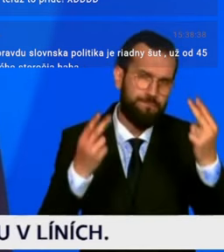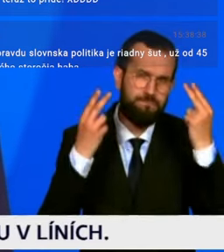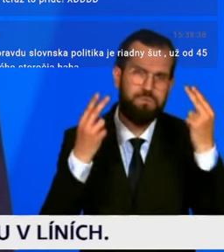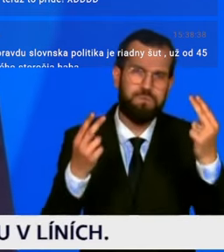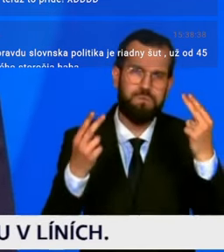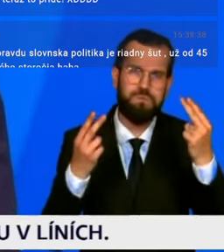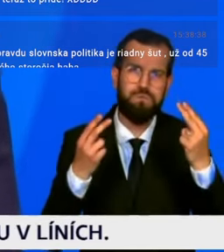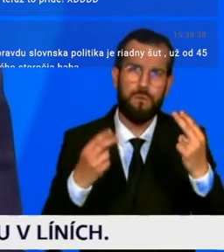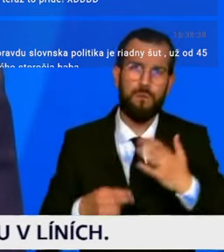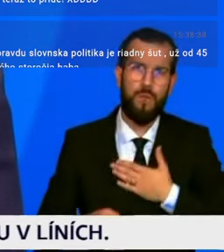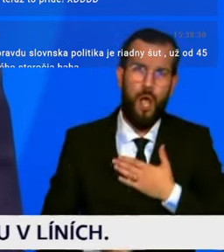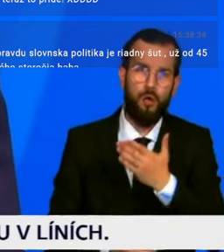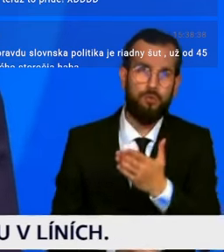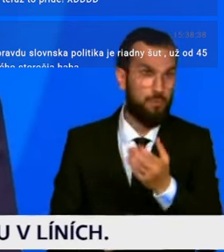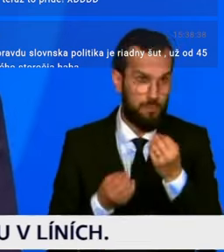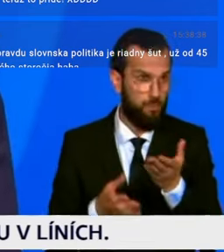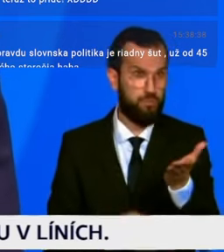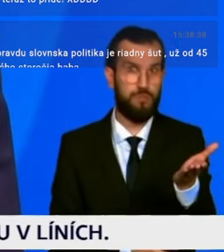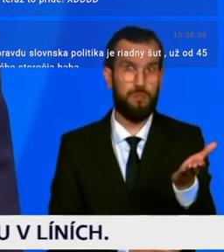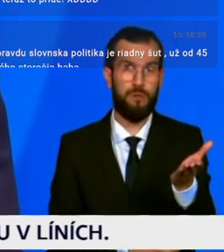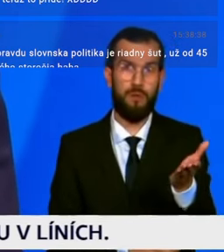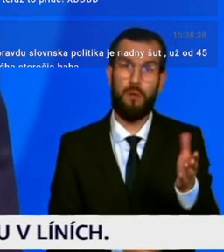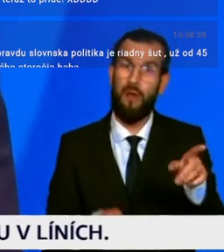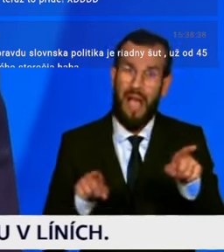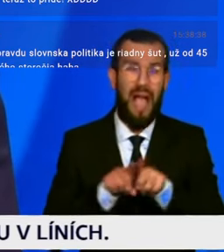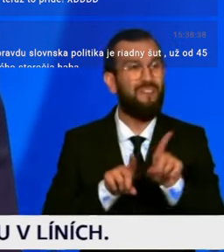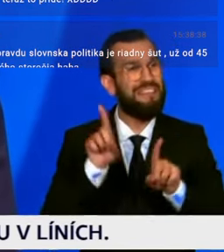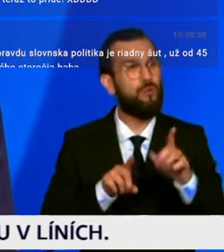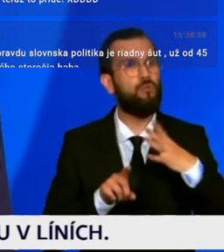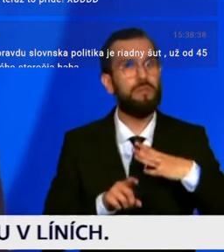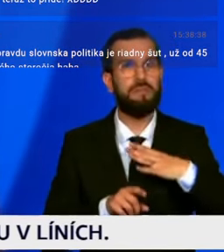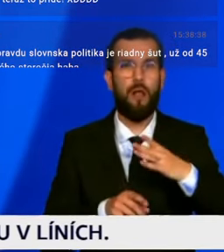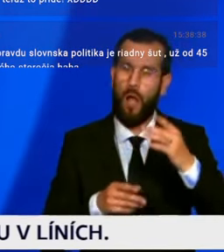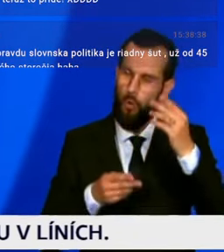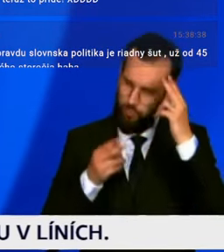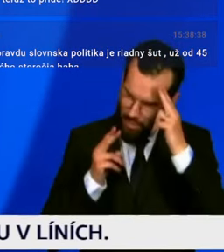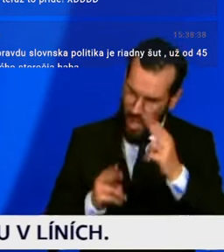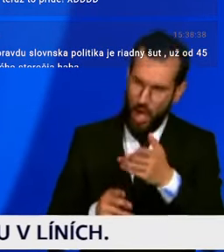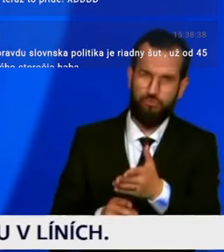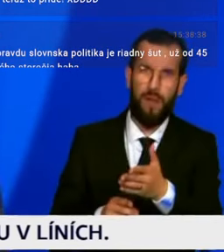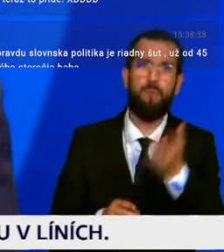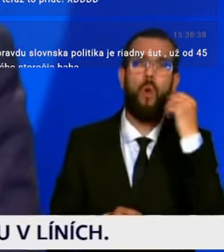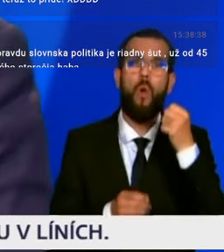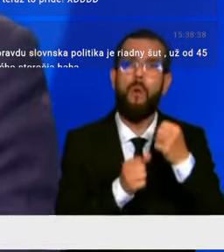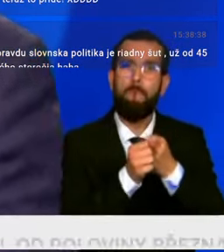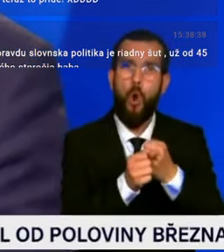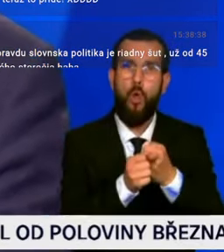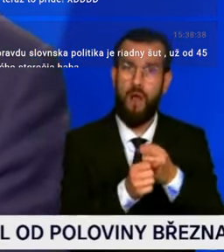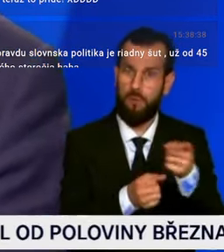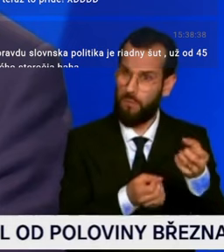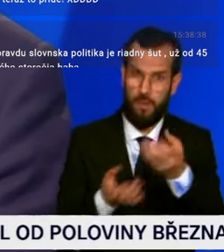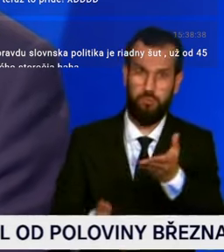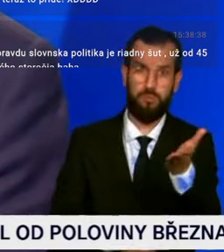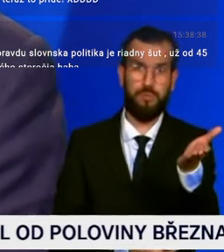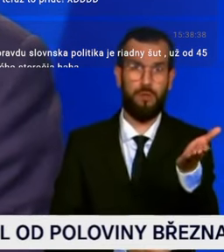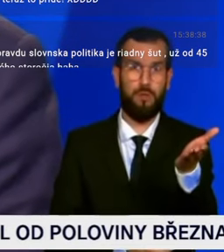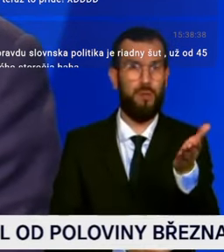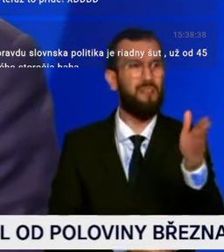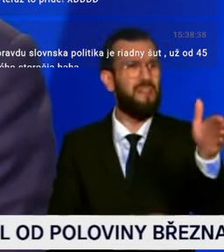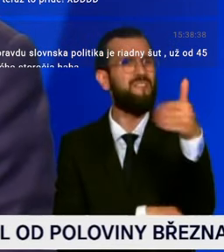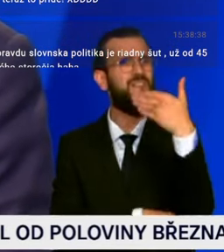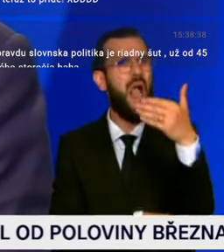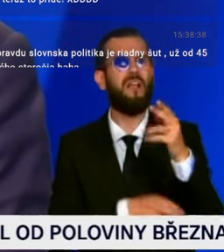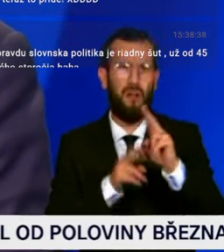dejín a ešte ste aj tých ľudí potupili ktorí si chceli ísť uctiť pamiatku všetkých ktorí Bojovali za našu slobodu Takže dnes vy môžete vlajky si